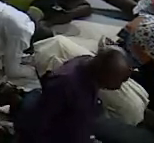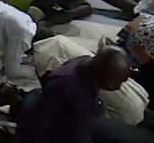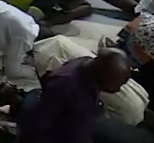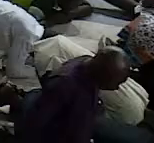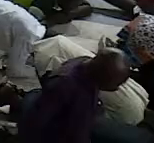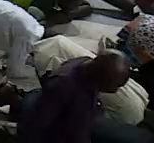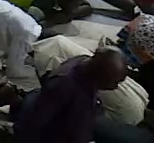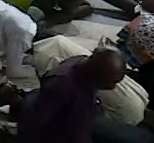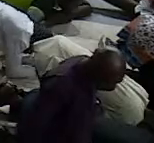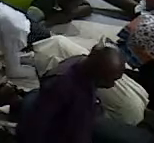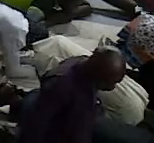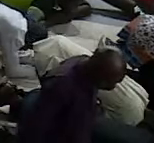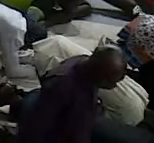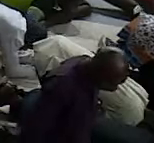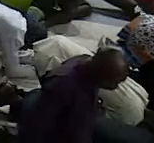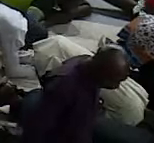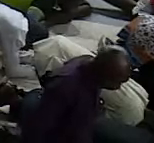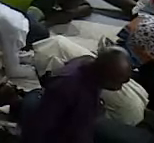de